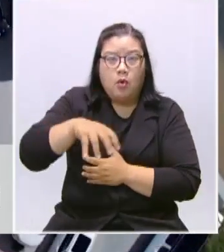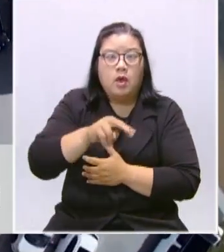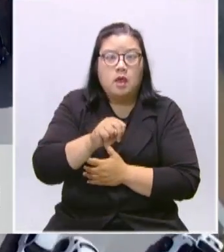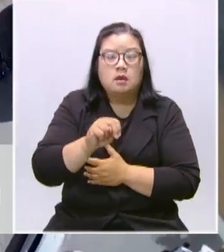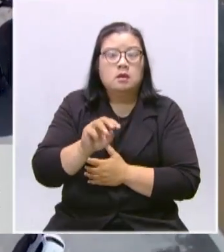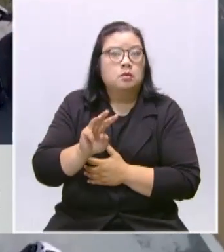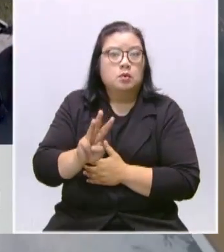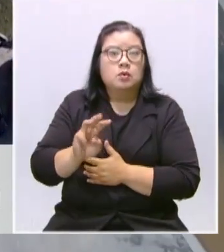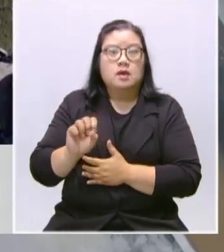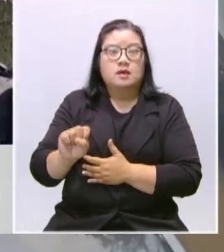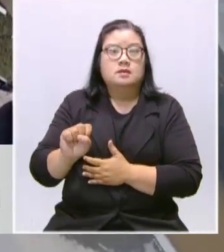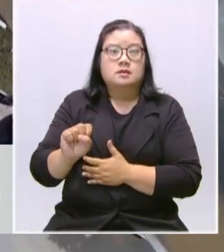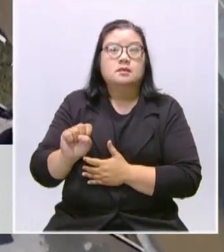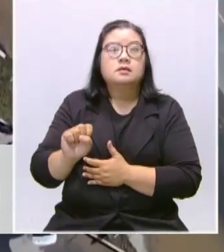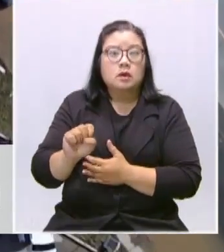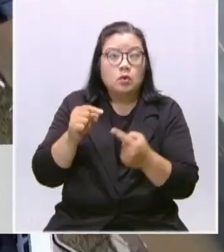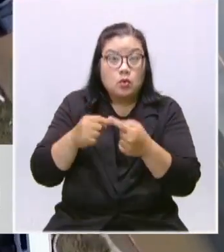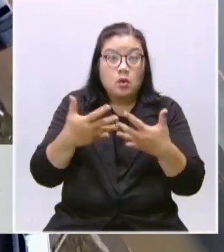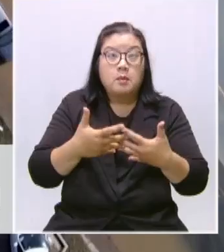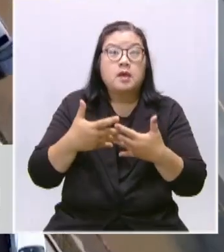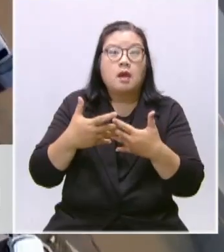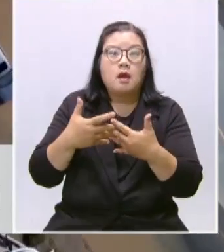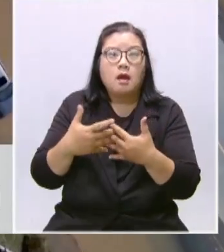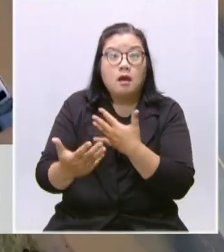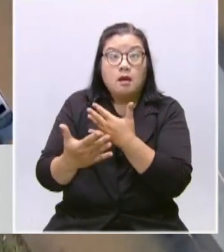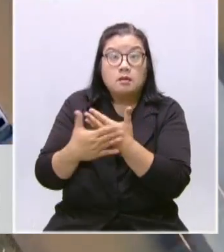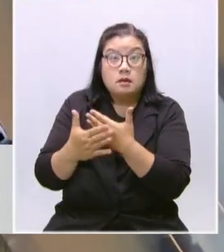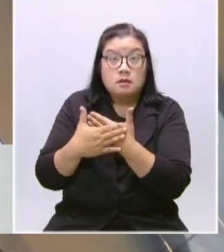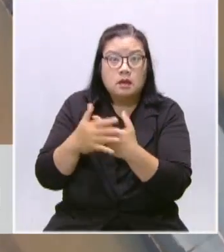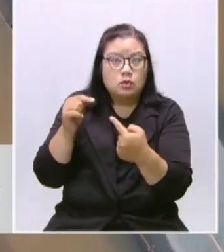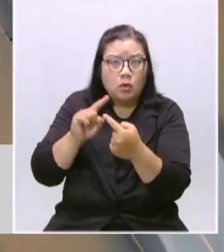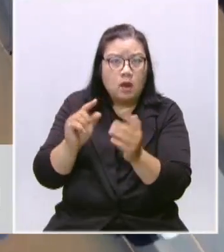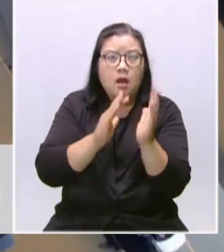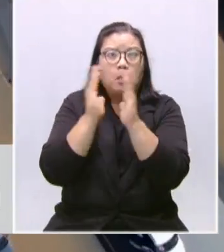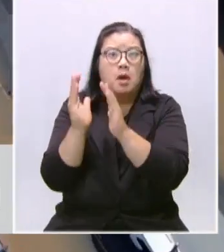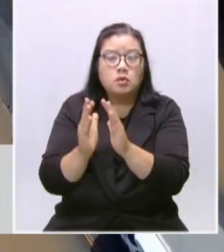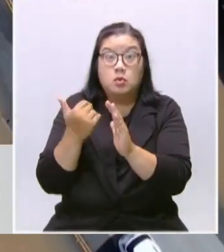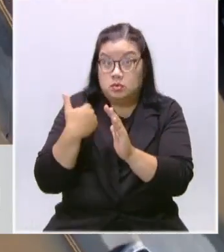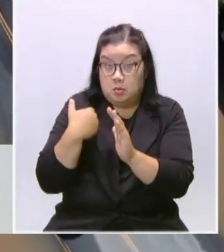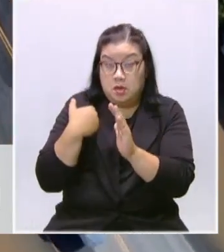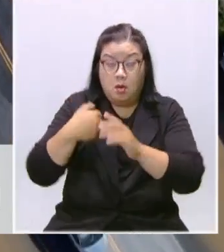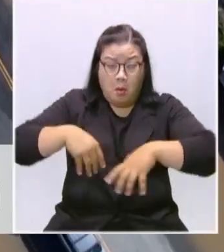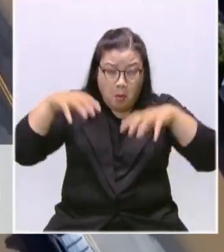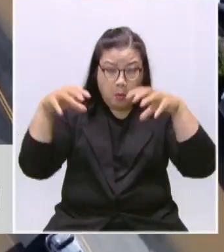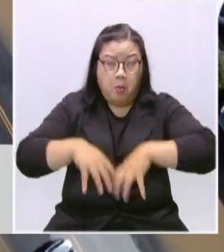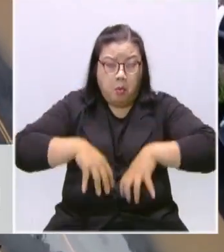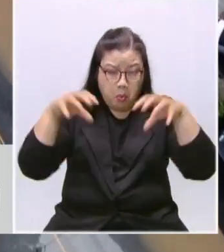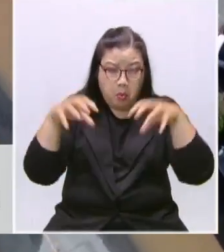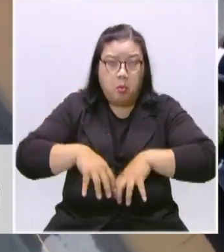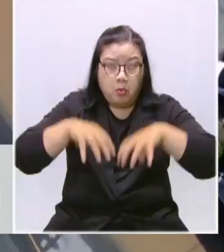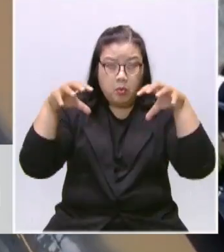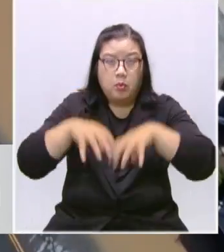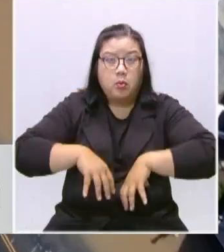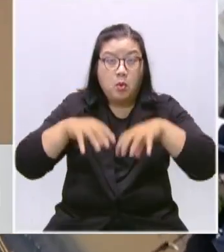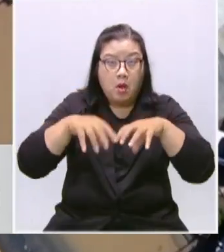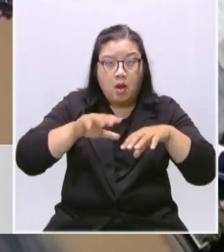WSเตือนล่สุดว่าภายุดงกล่าวนั้จะทำให้เกิดฝนตกหนัก 7 นิ้วหรือ 18 เซนติเมตรใ